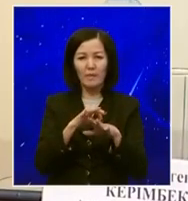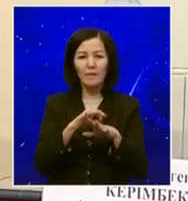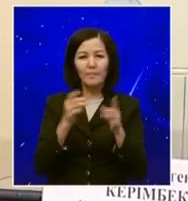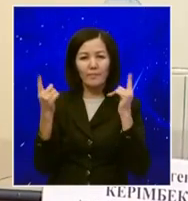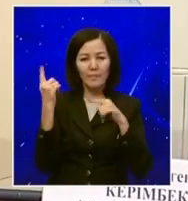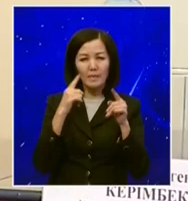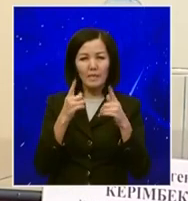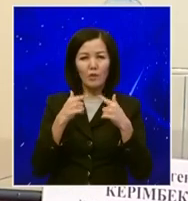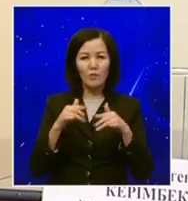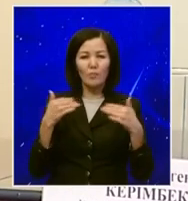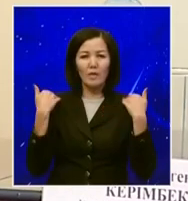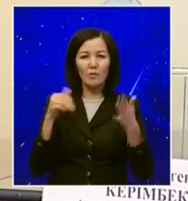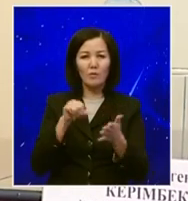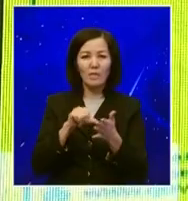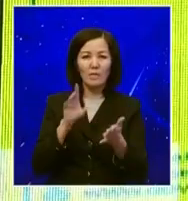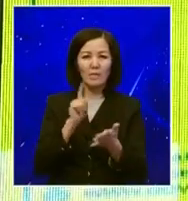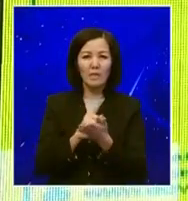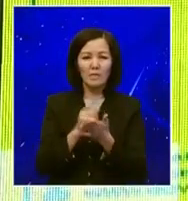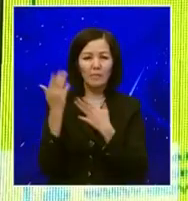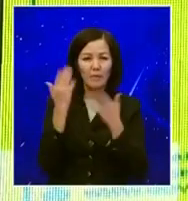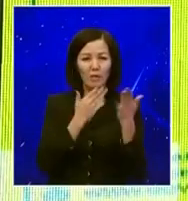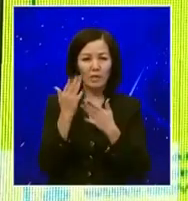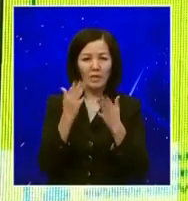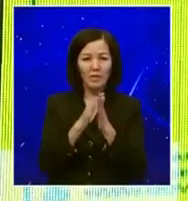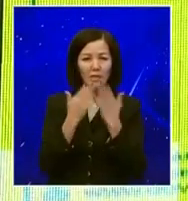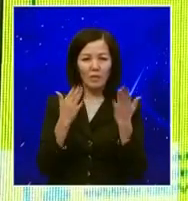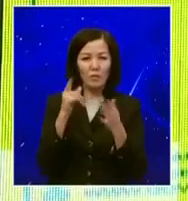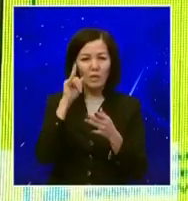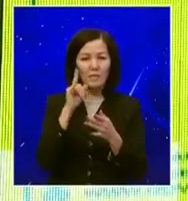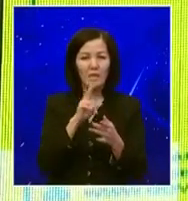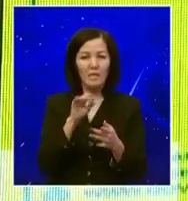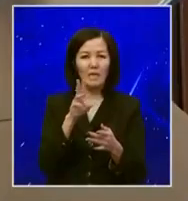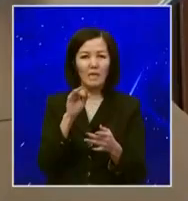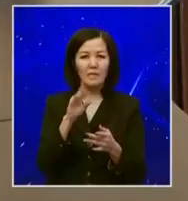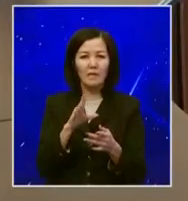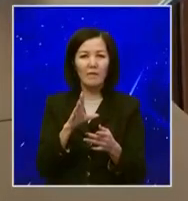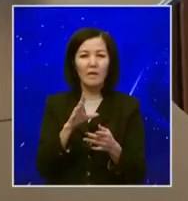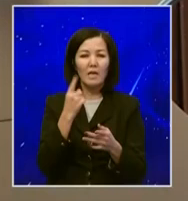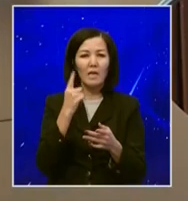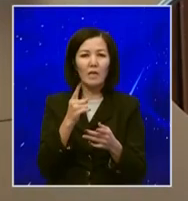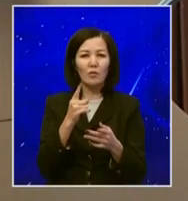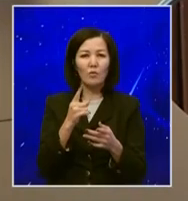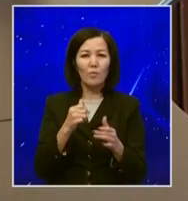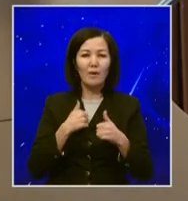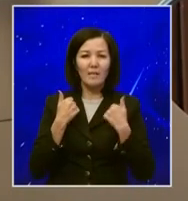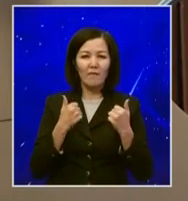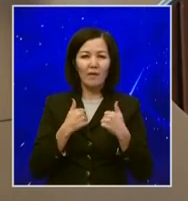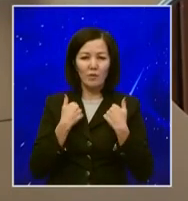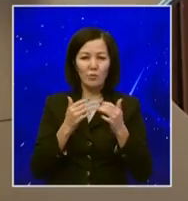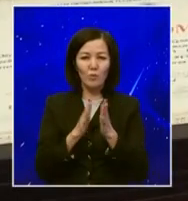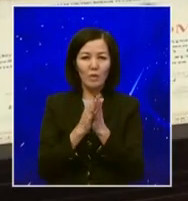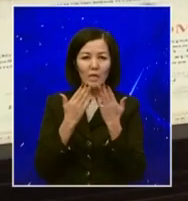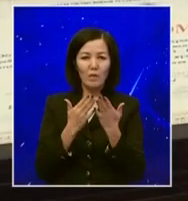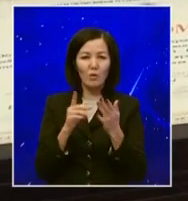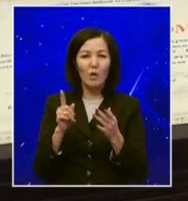задумке организаторов, участники должны были прочитать произведения казахских классиков, в том числе и одну мотивационную книгу.